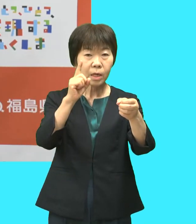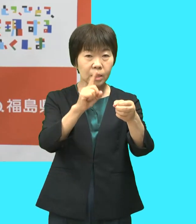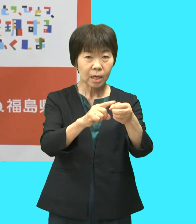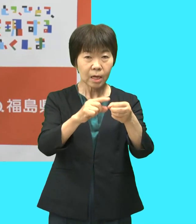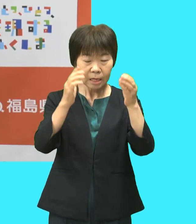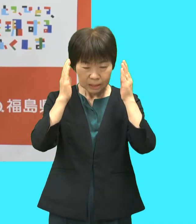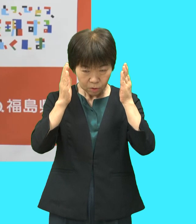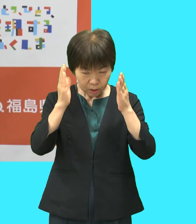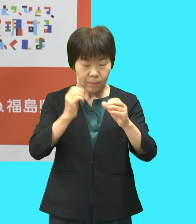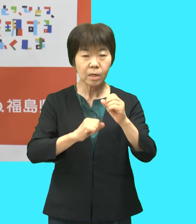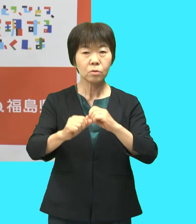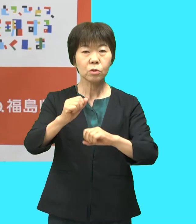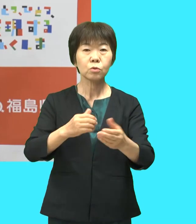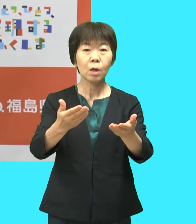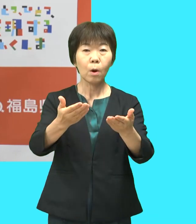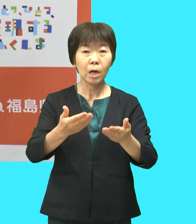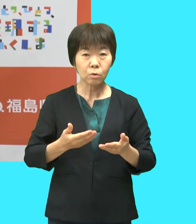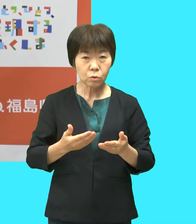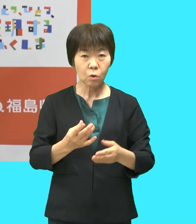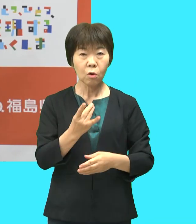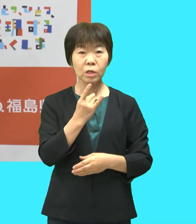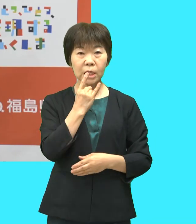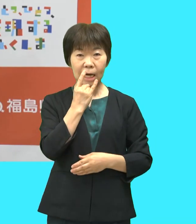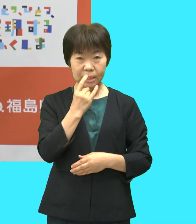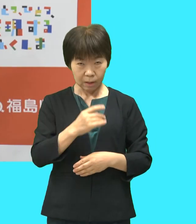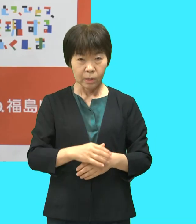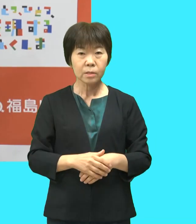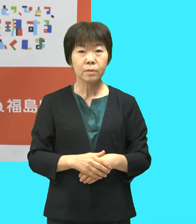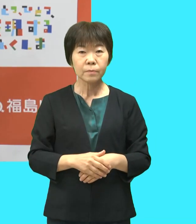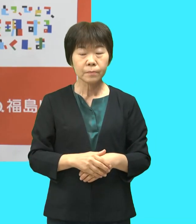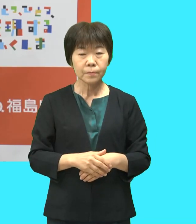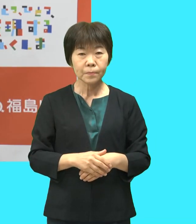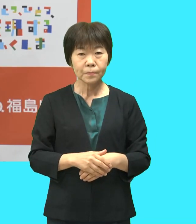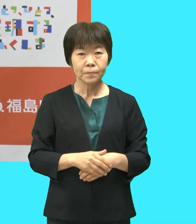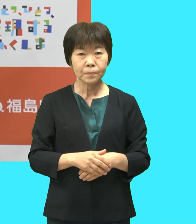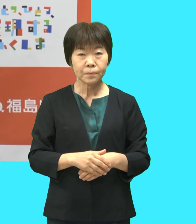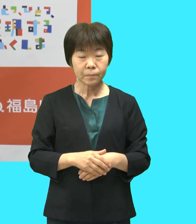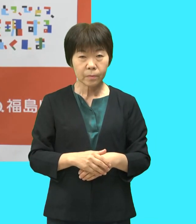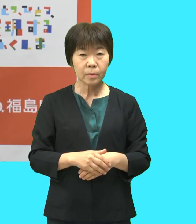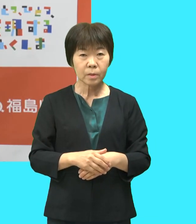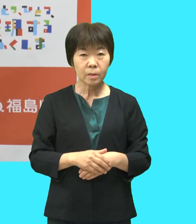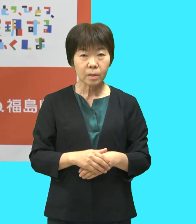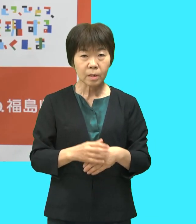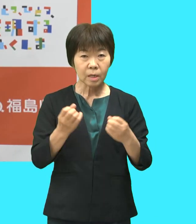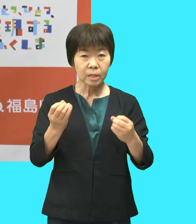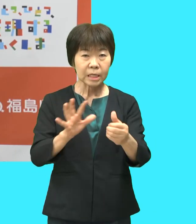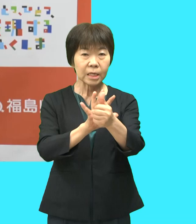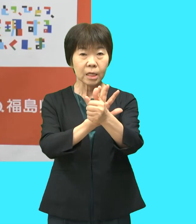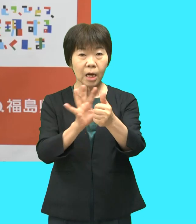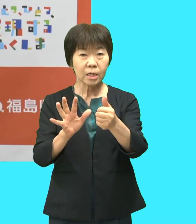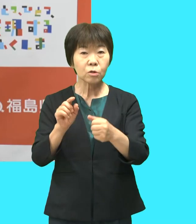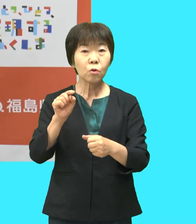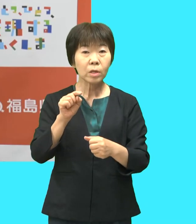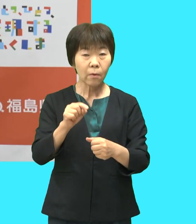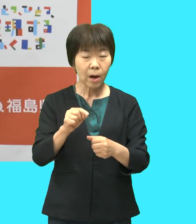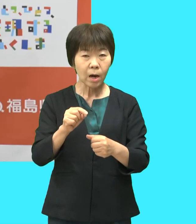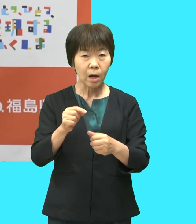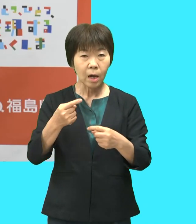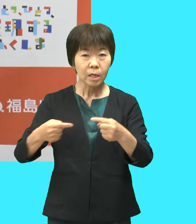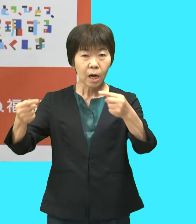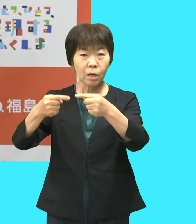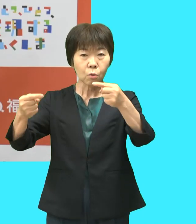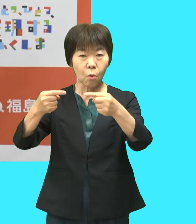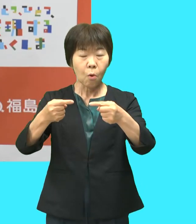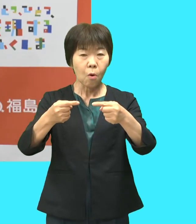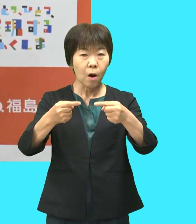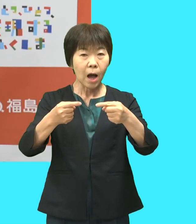で取り組んでいただくことを期待をしております。また新内閣においては、外交安全